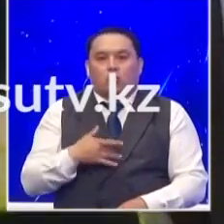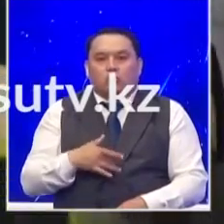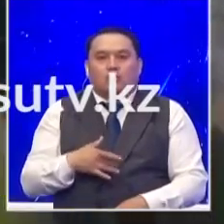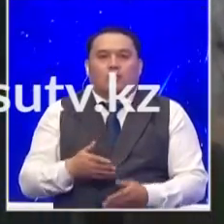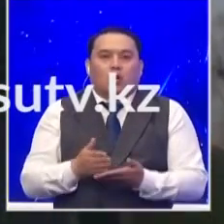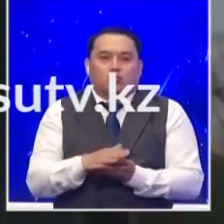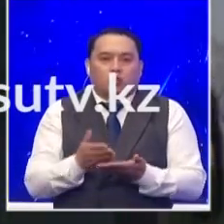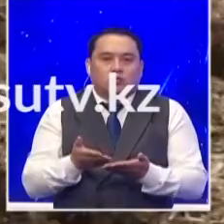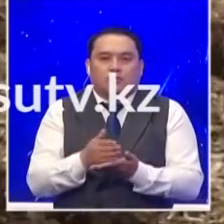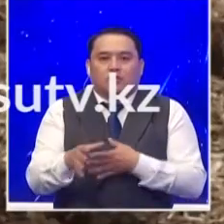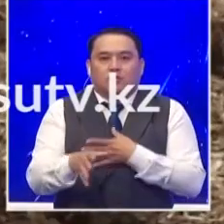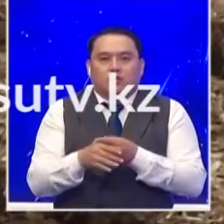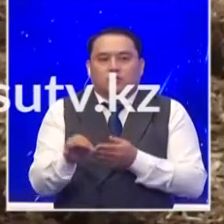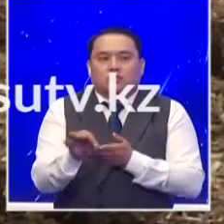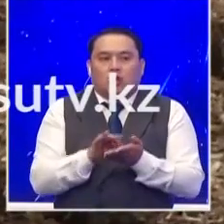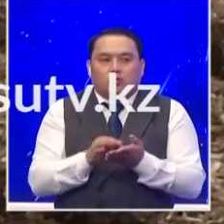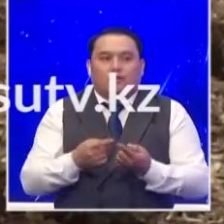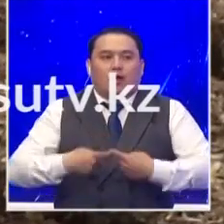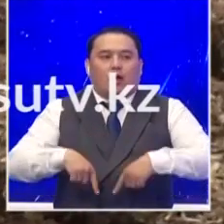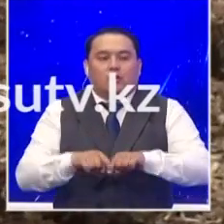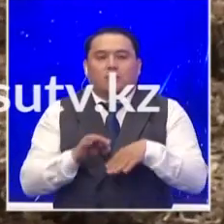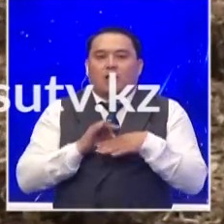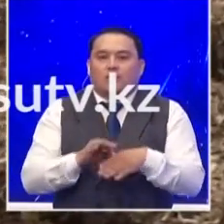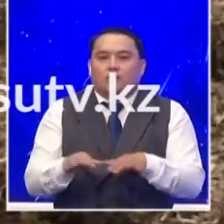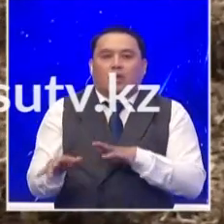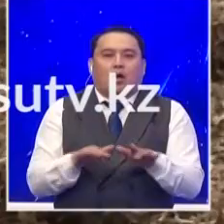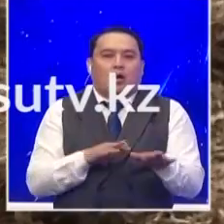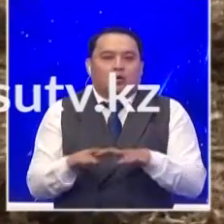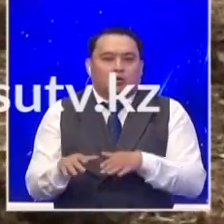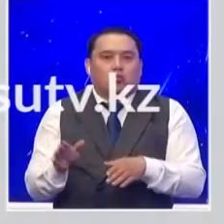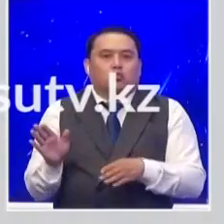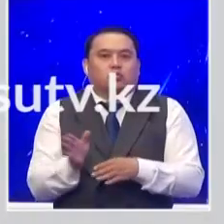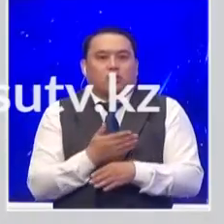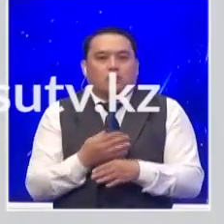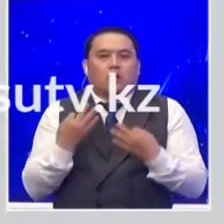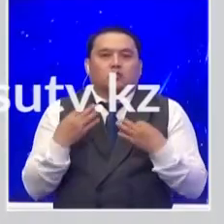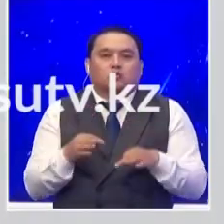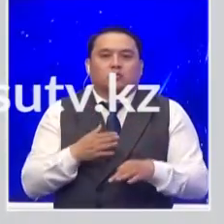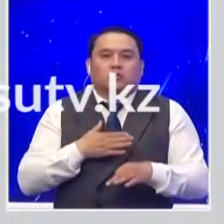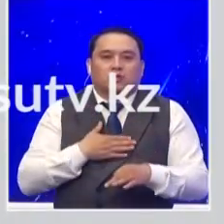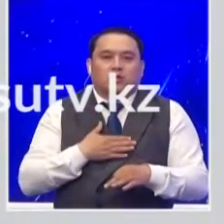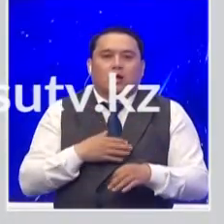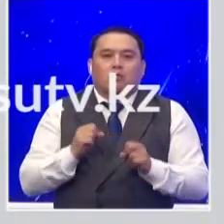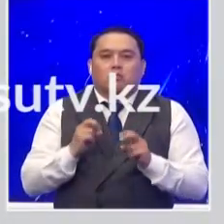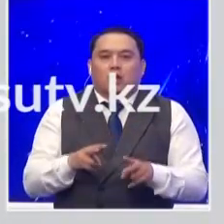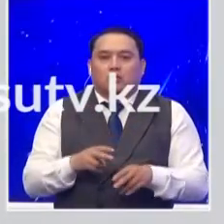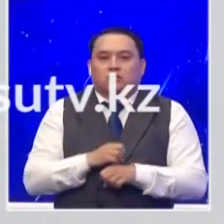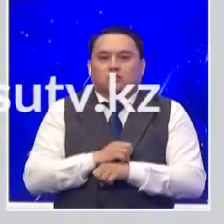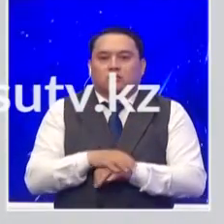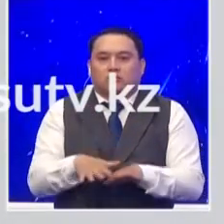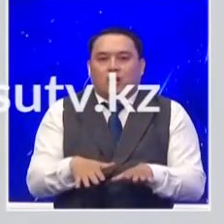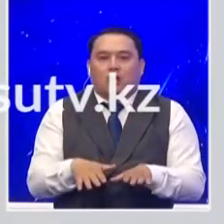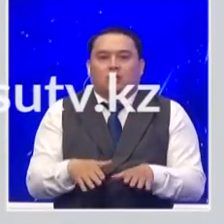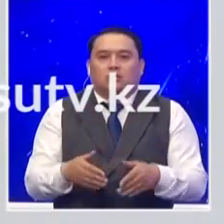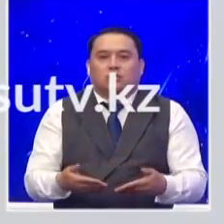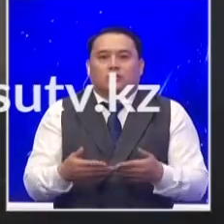полосы. Своевременно организованные и проведенные мероприятия по устройству позволят нам свести опасность распространения